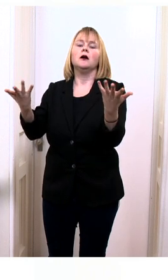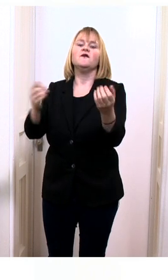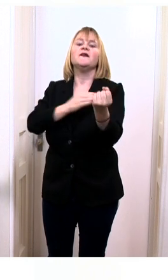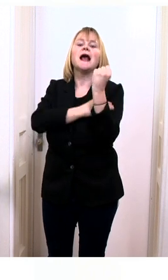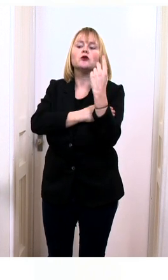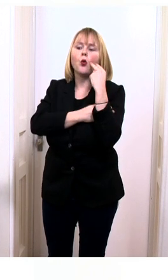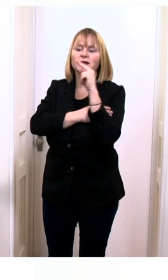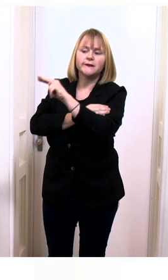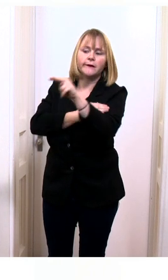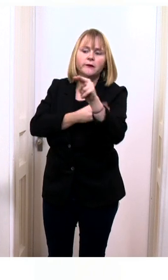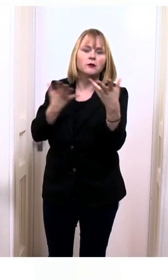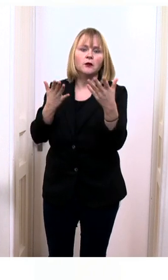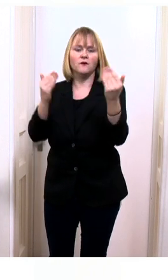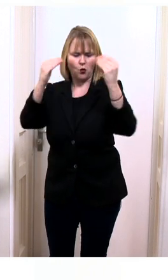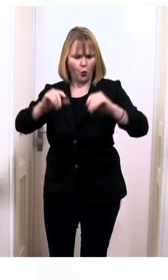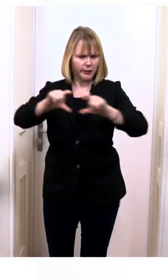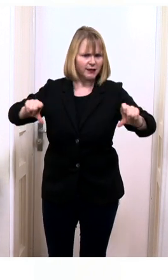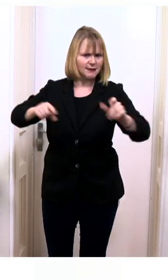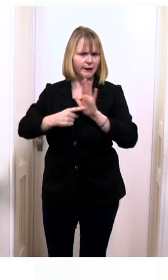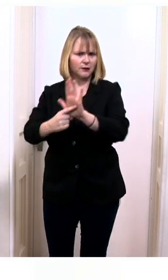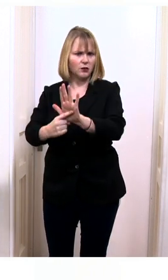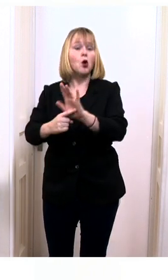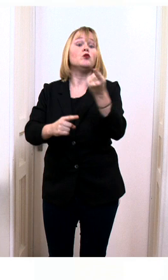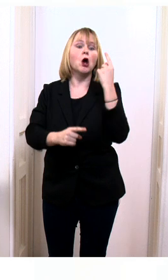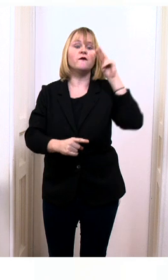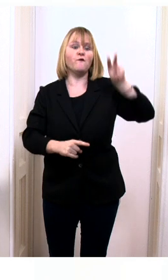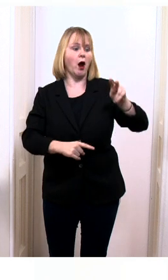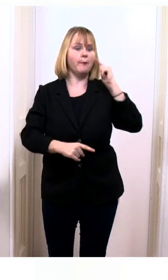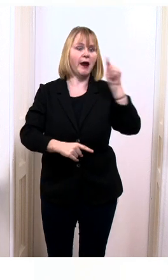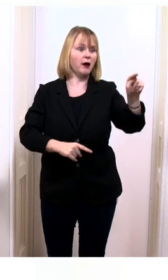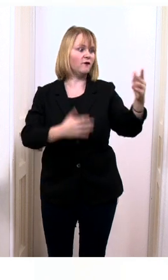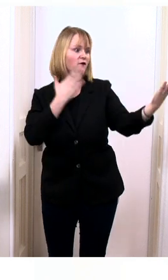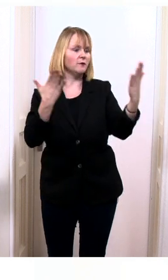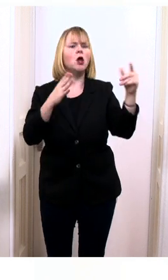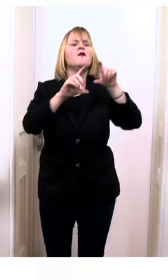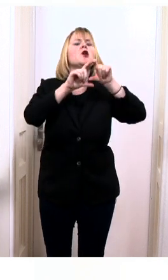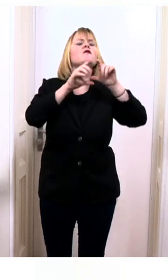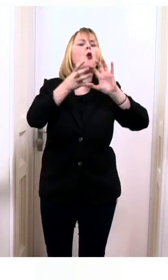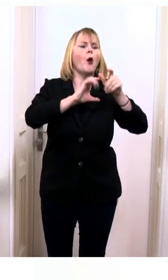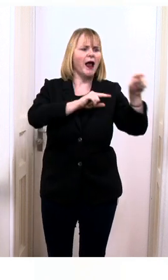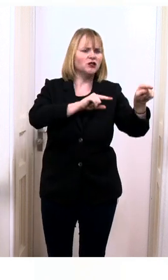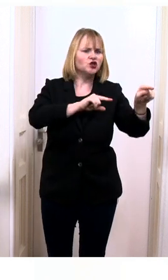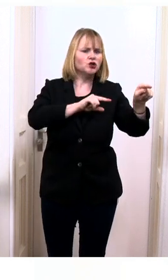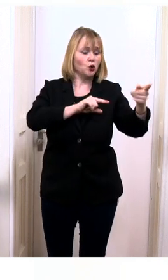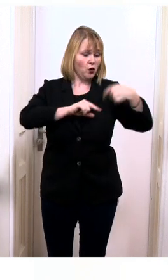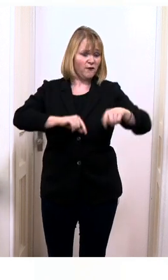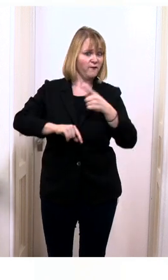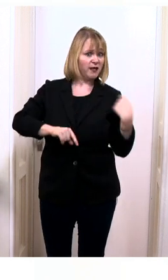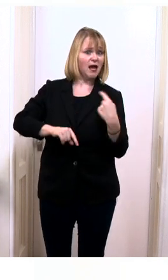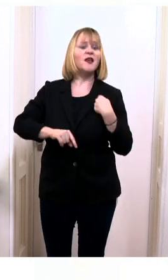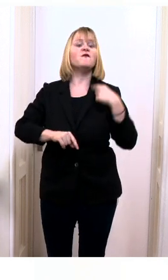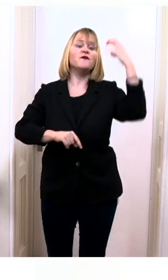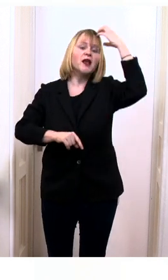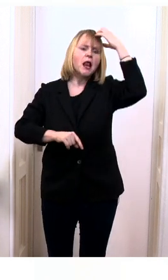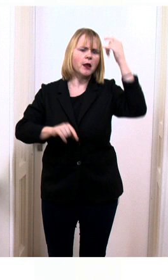dargestellt, und auch im Vergleich zu Vorarlberg, das ist die orange Linie, wir sind die gelbe Linie ganz unten,